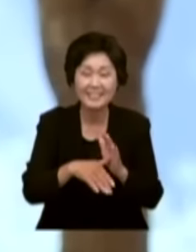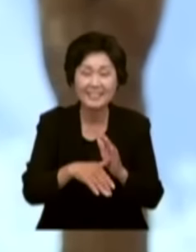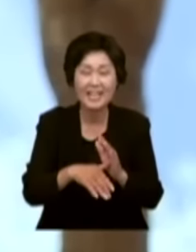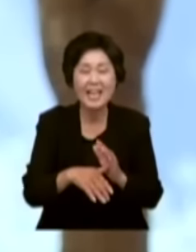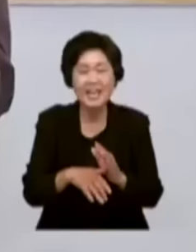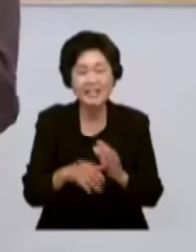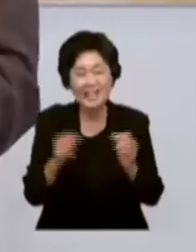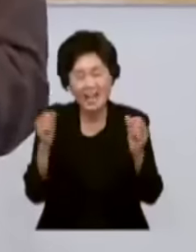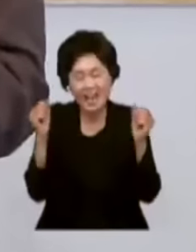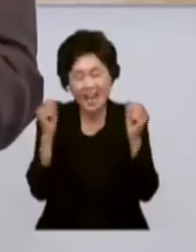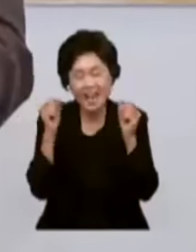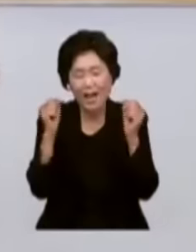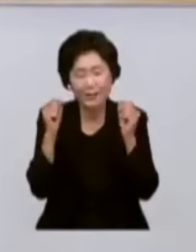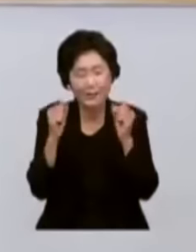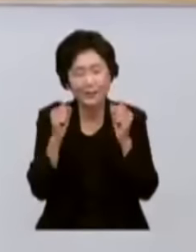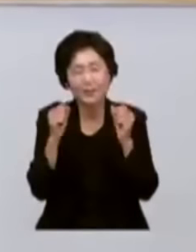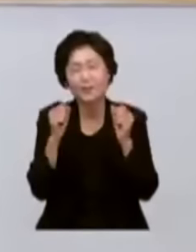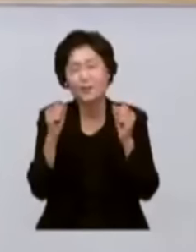그때는